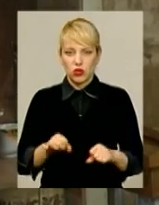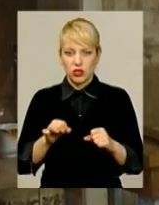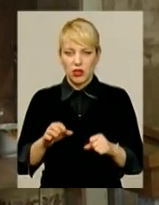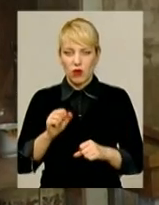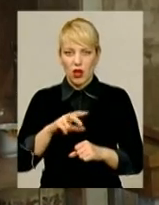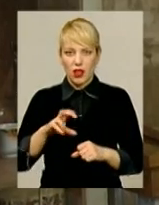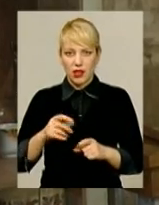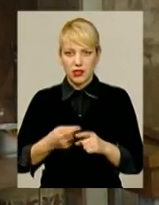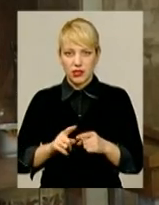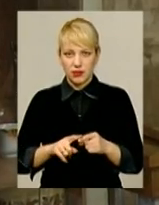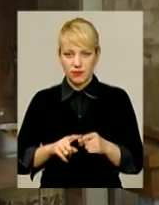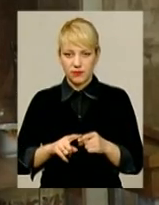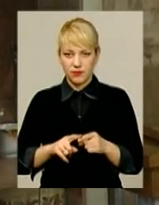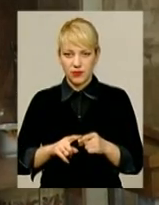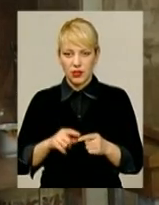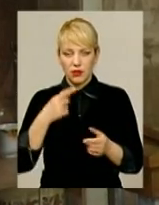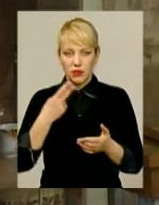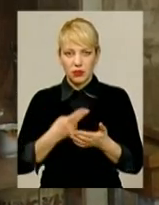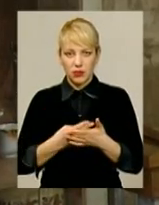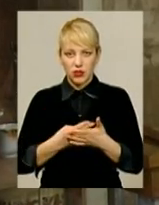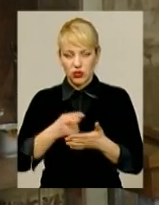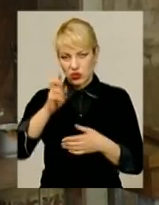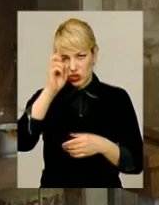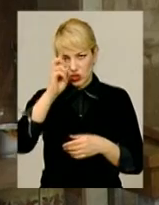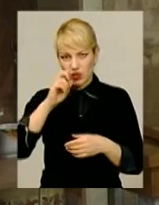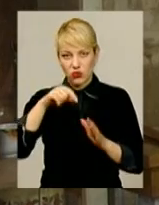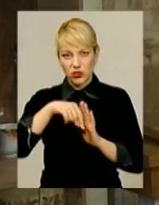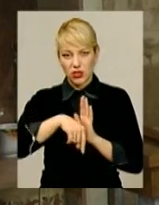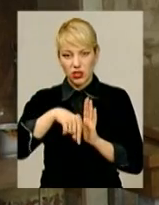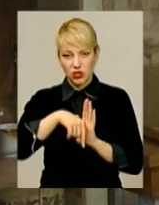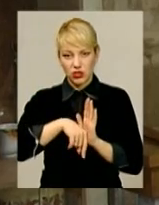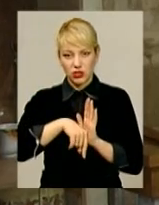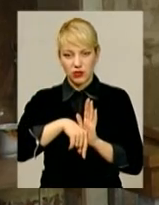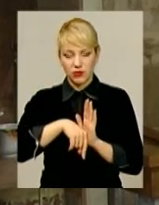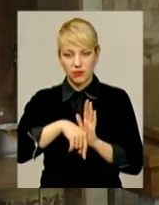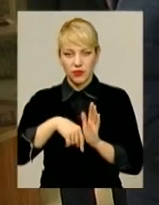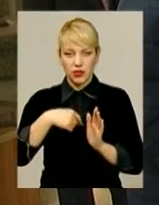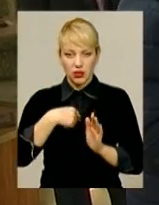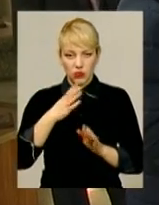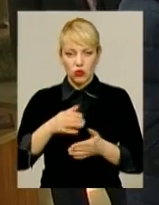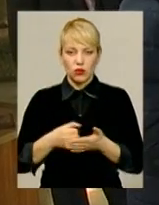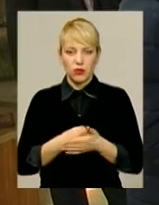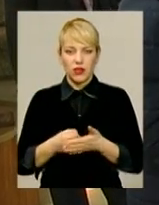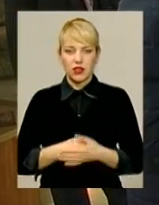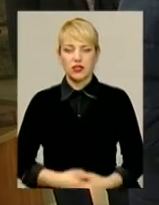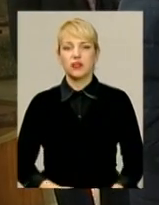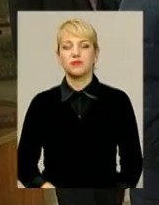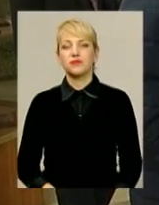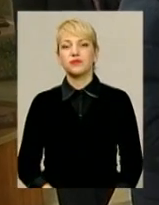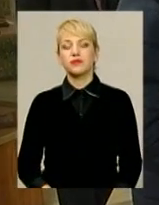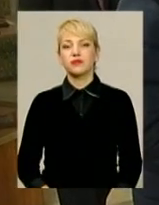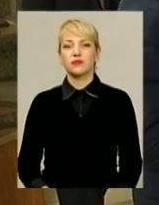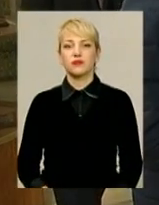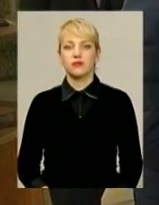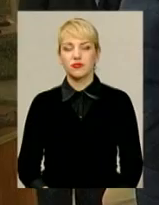Але якщо це передбачено державою, значить я буду добиватися. Надія Драганчук, Віктор Кривий